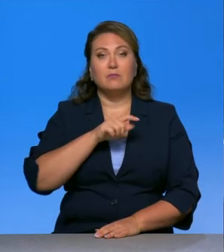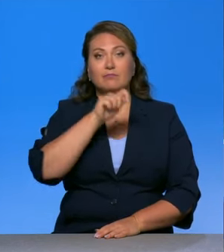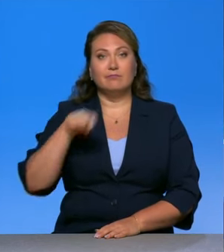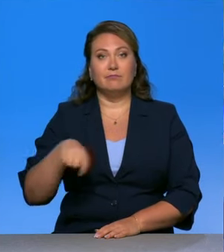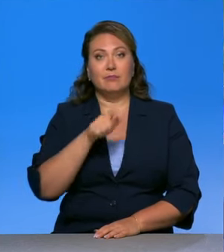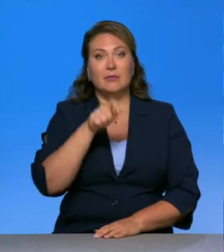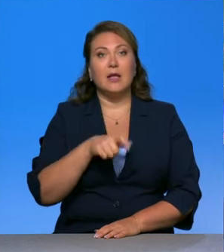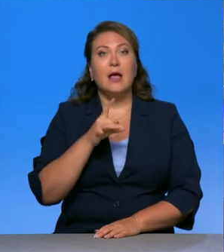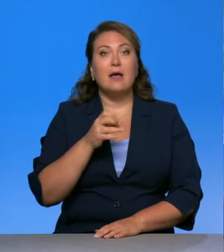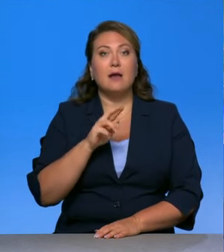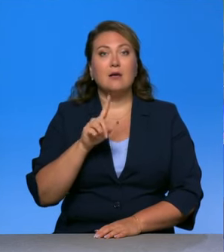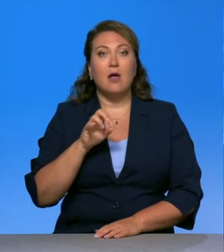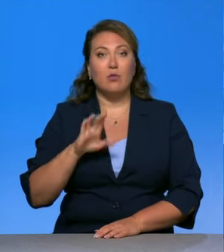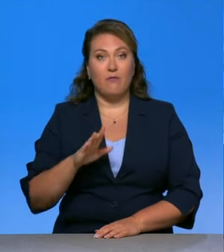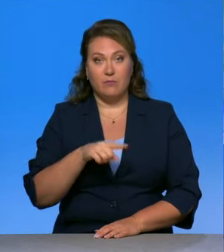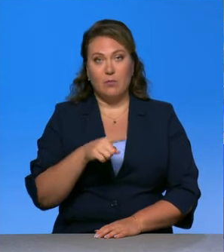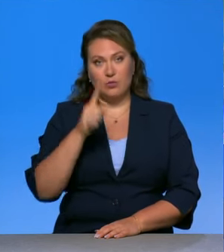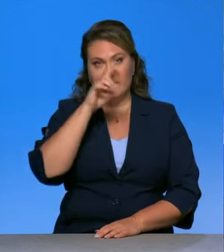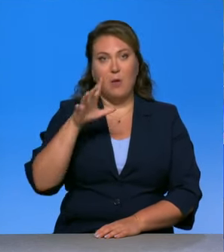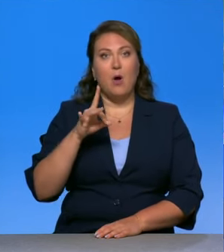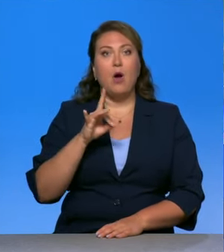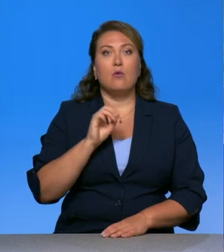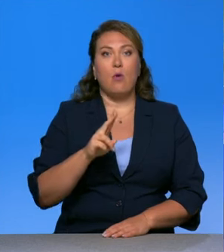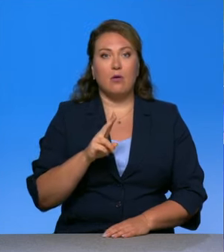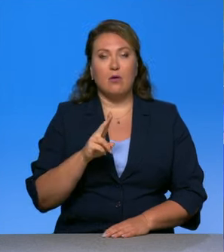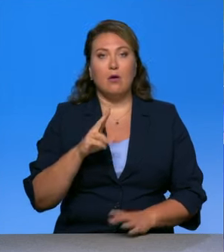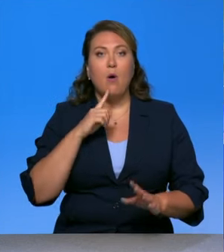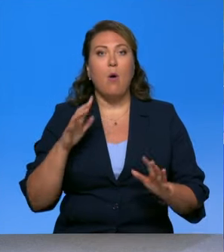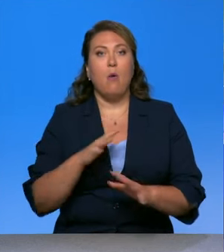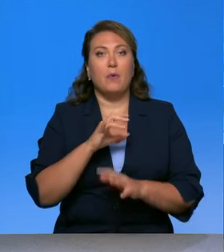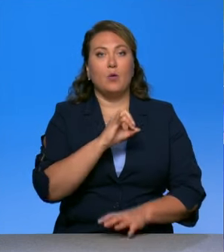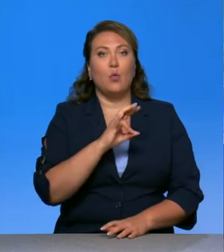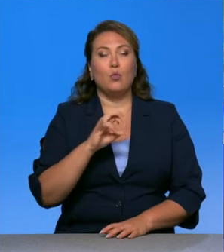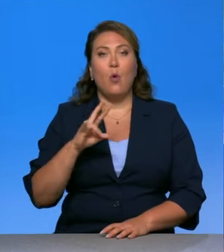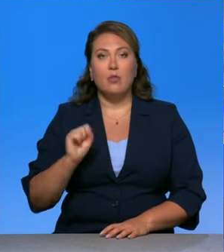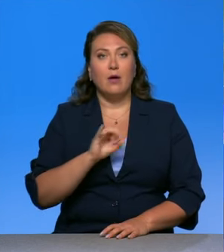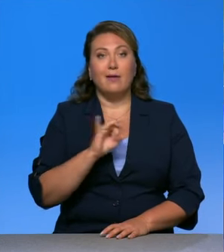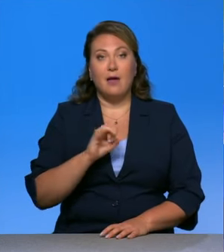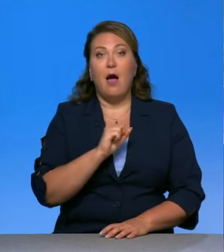Рязанов многим известен по рок-опере «Юнона и Авось». И получилось таким образом, что